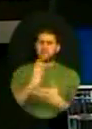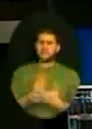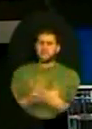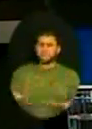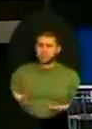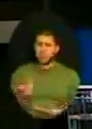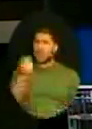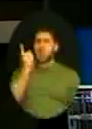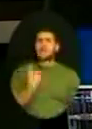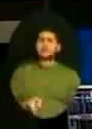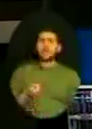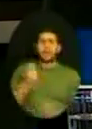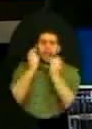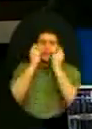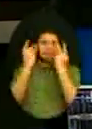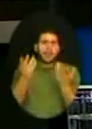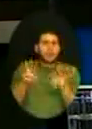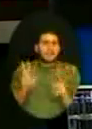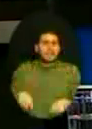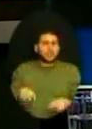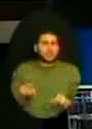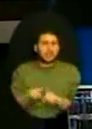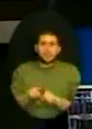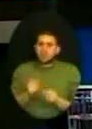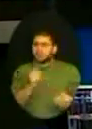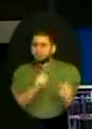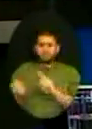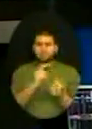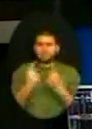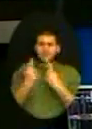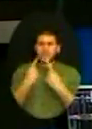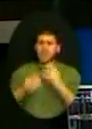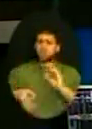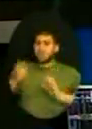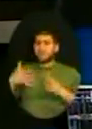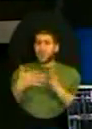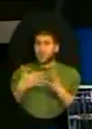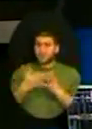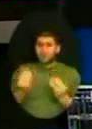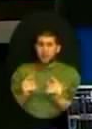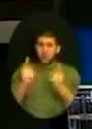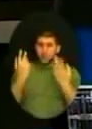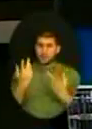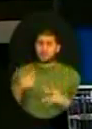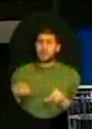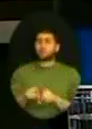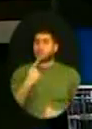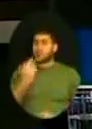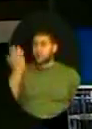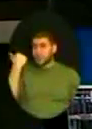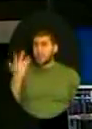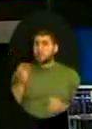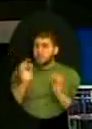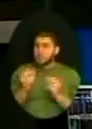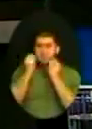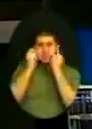כלומר, לא צריך נורא להתפלא שיש איזשהו דין ודברים, שיח בין שופטים לחוקרים, הדבר הזה קורה, וכפי שאמרתי קודם, מה